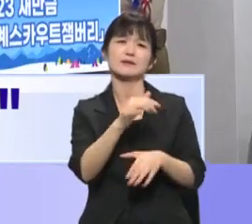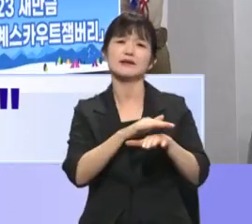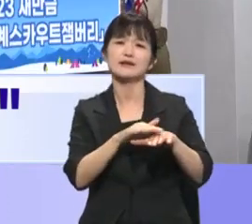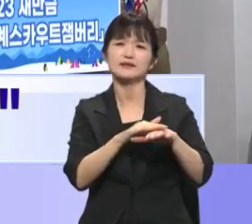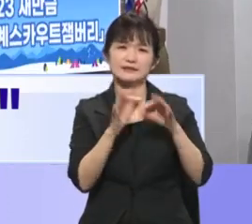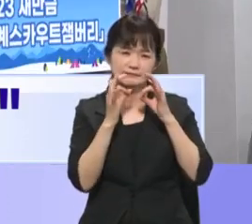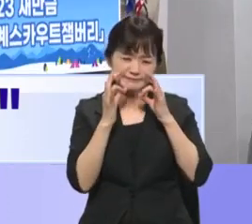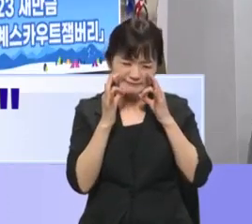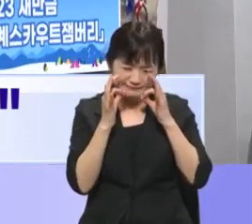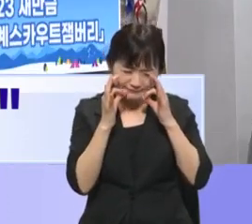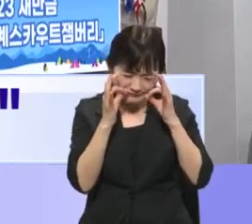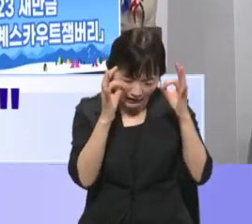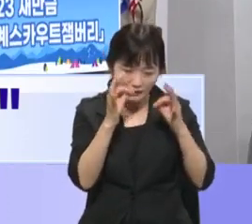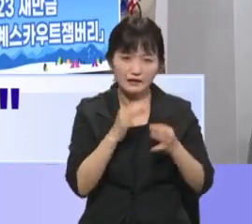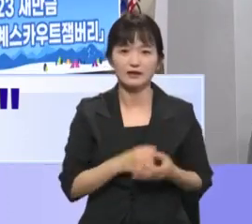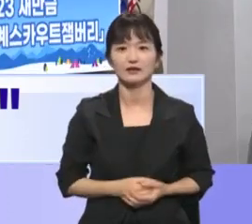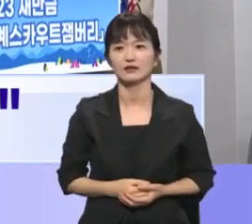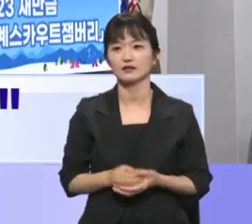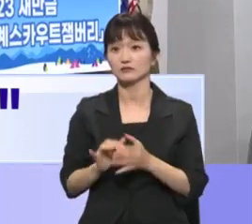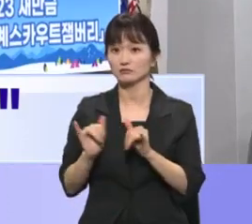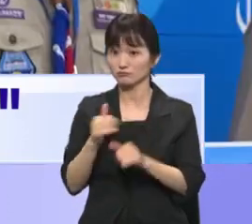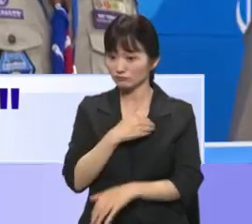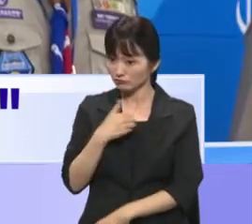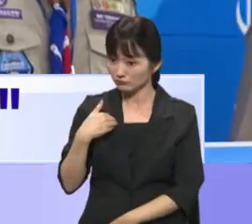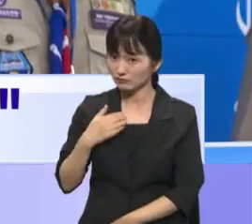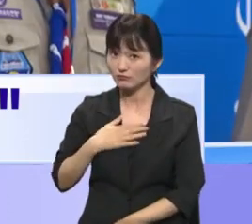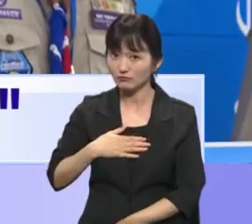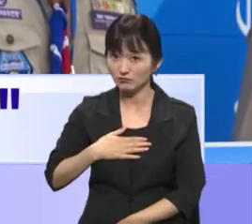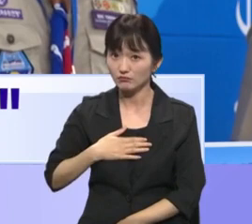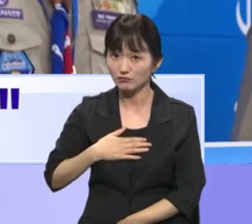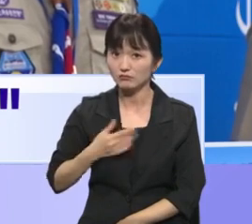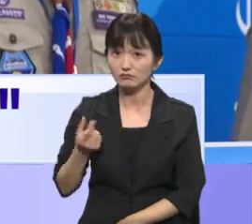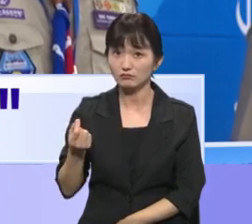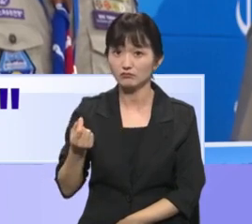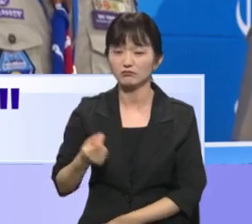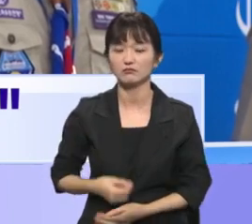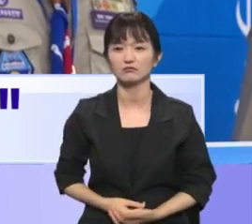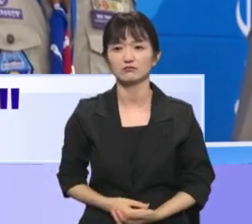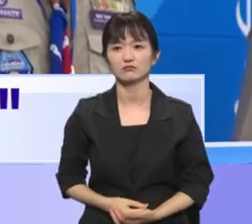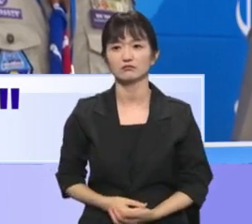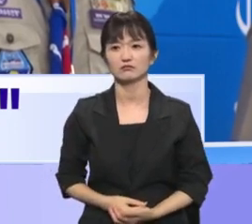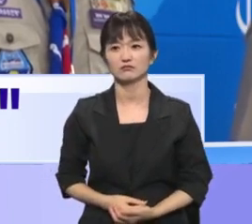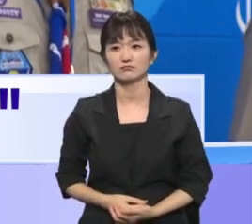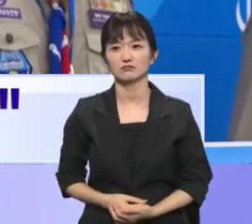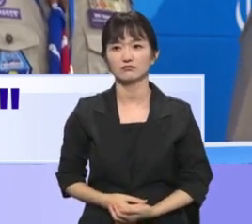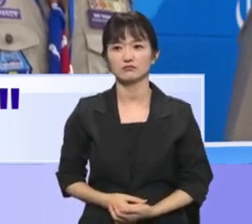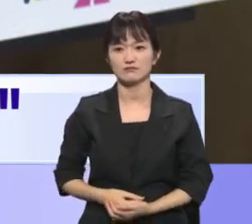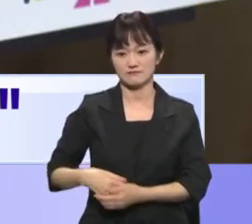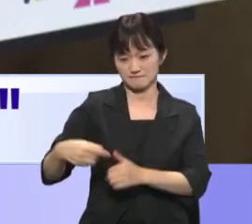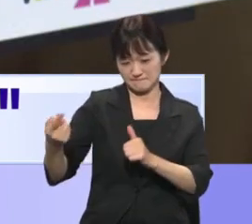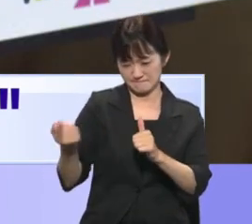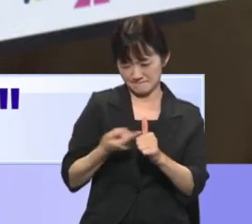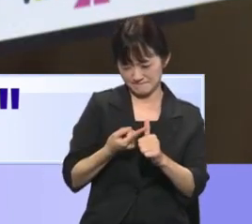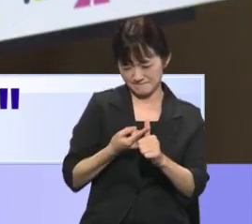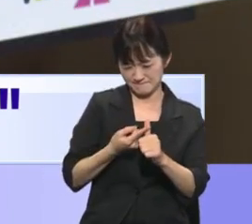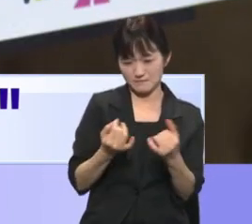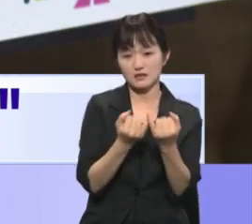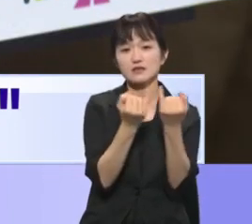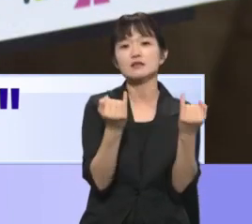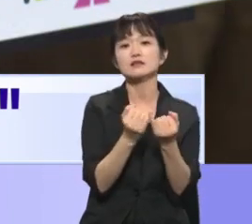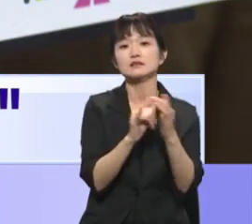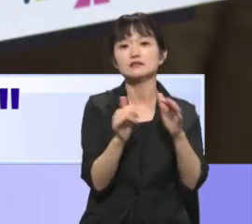많이 노력을 하고 있는 것은 국민들께서 좀 충분히 알아주실 거라고 생각합니다 근데 가장 많이 지탄을 받고 있는 여가부 그